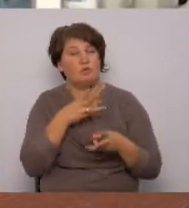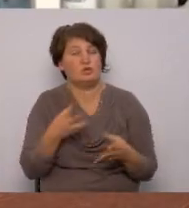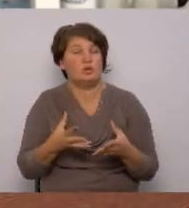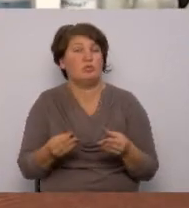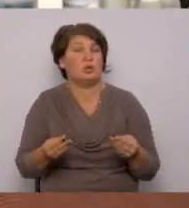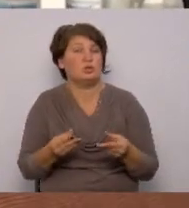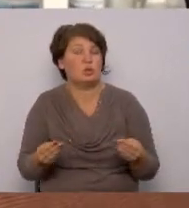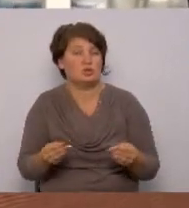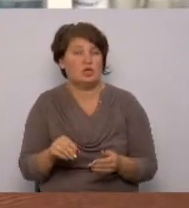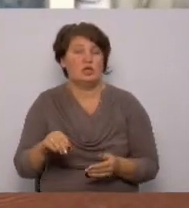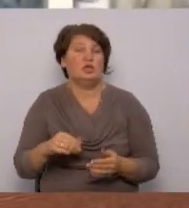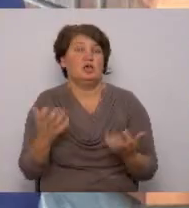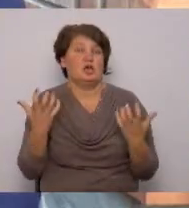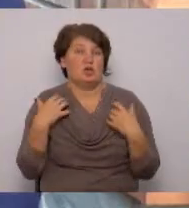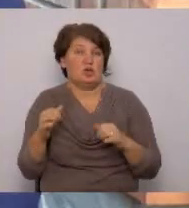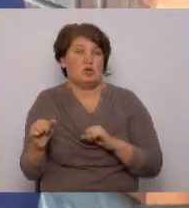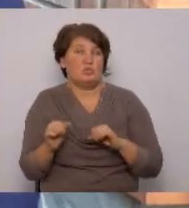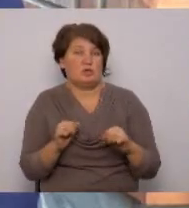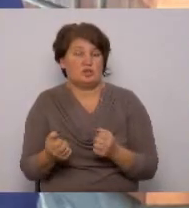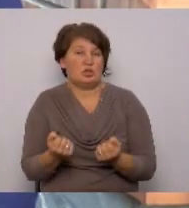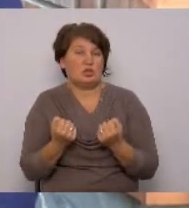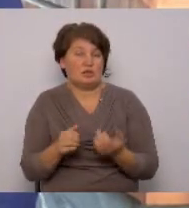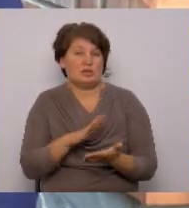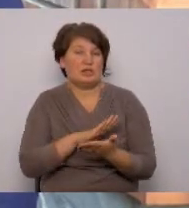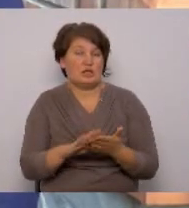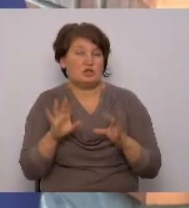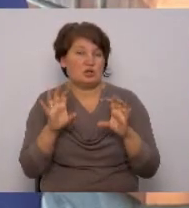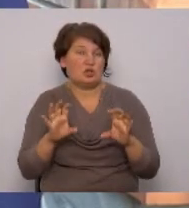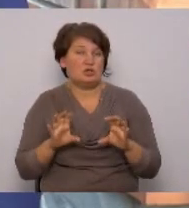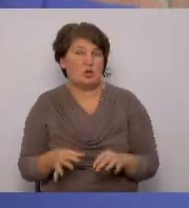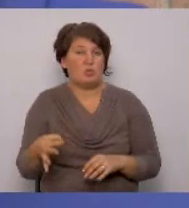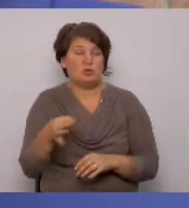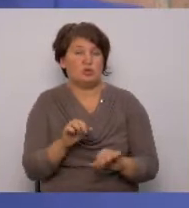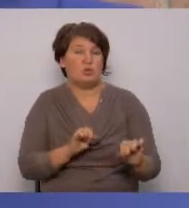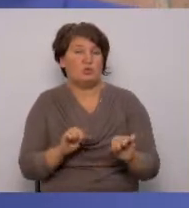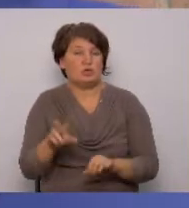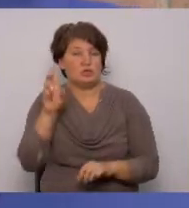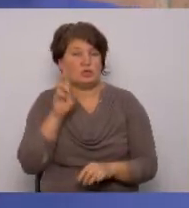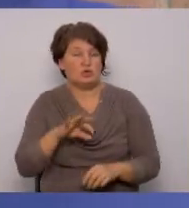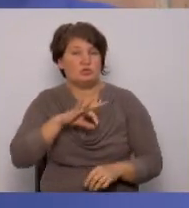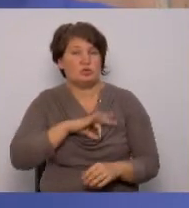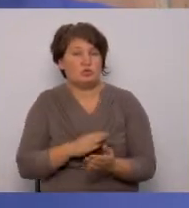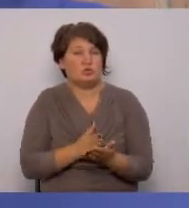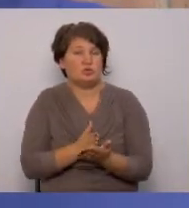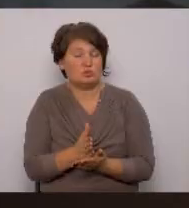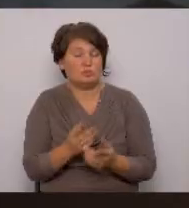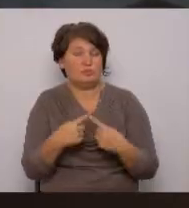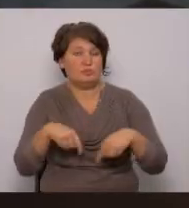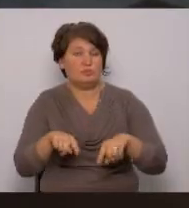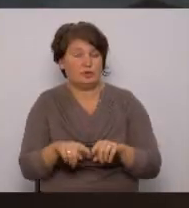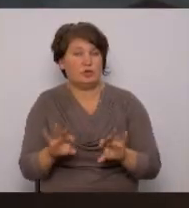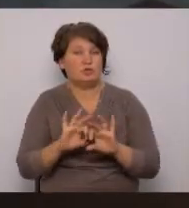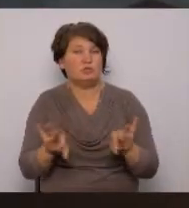пронос. Начальник управління державного нагляду за дотриманням санітарного законодавства обласного управління Держпродспоживслужби Віталій Фіглевський розповів,